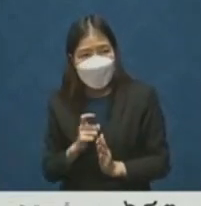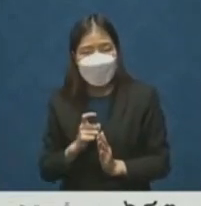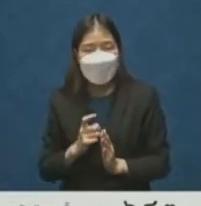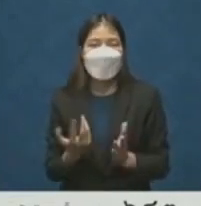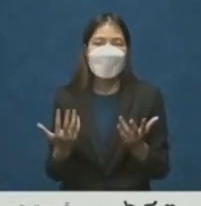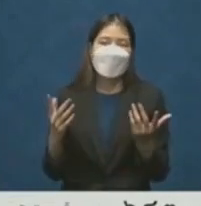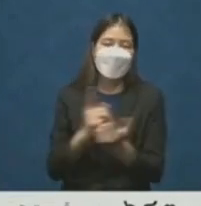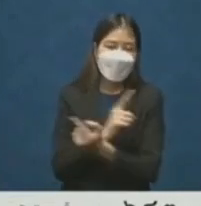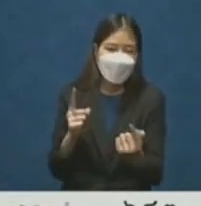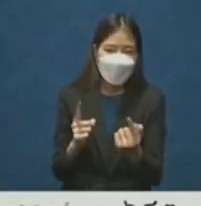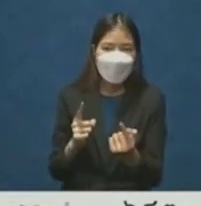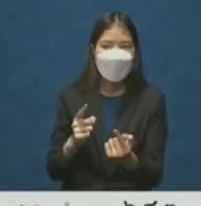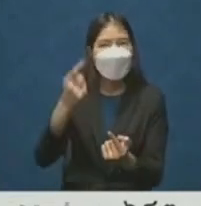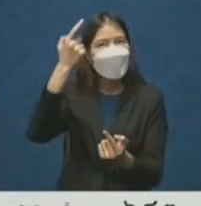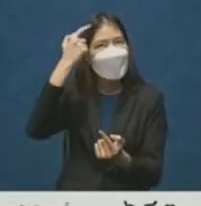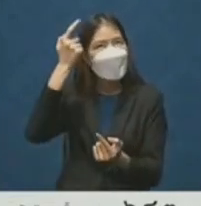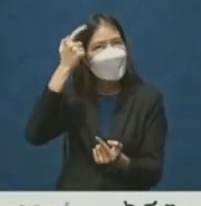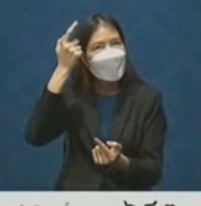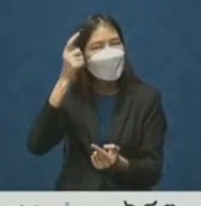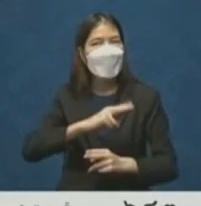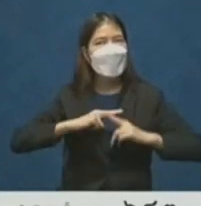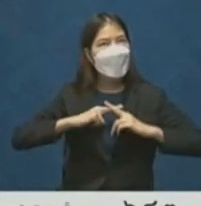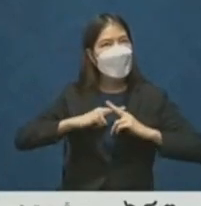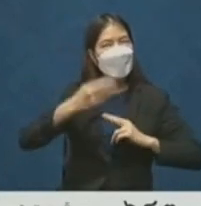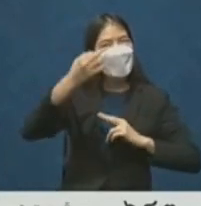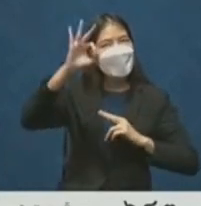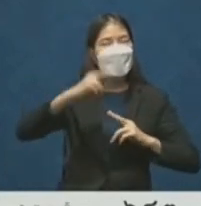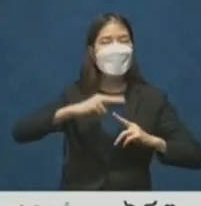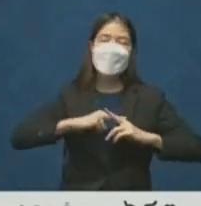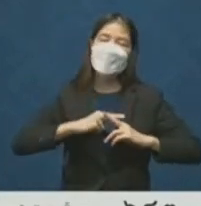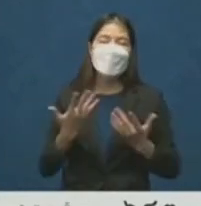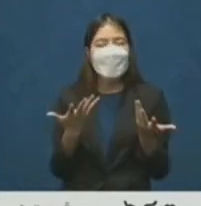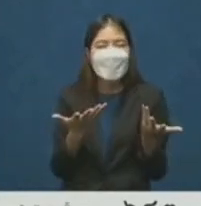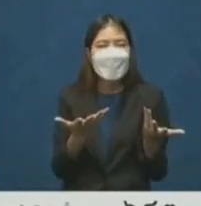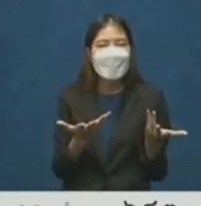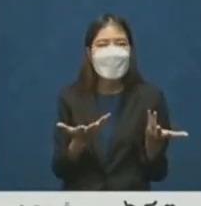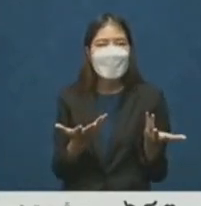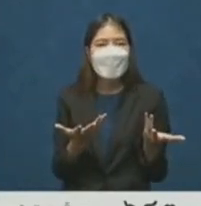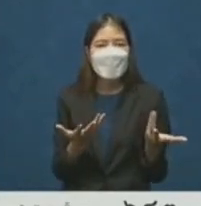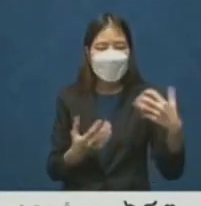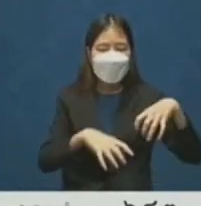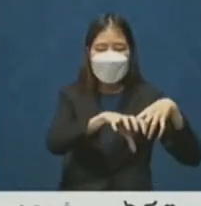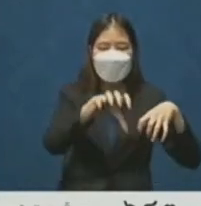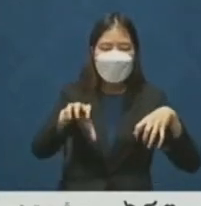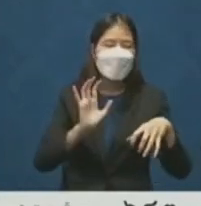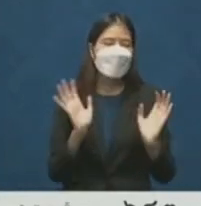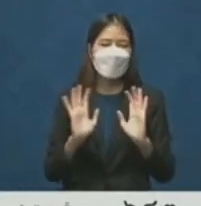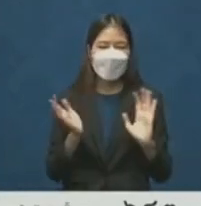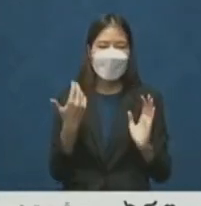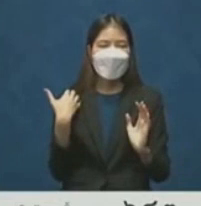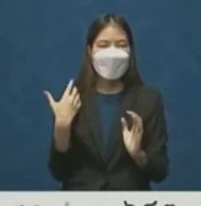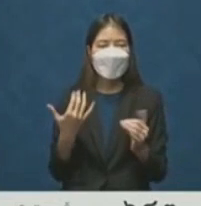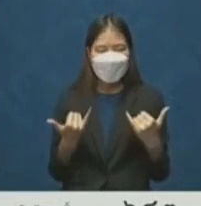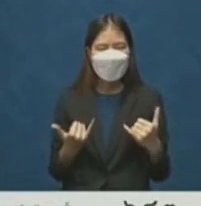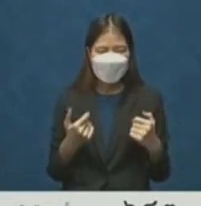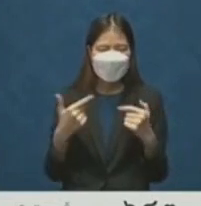ไทยเรากำลังจะเผชิญกับแนวคิดเสรีนิยมซึ่งนับถือปัจเจกแล้วก็ไม่ยึดติดกับสถาบันทางสังคมใด